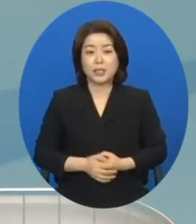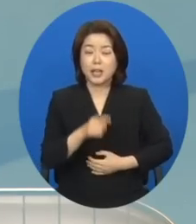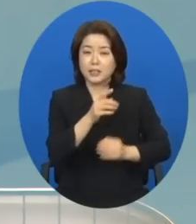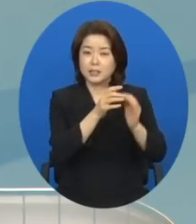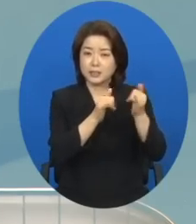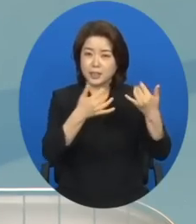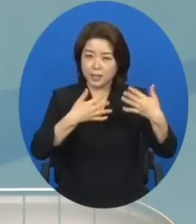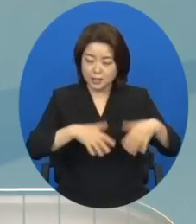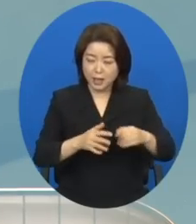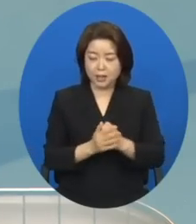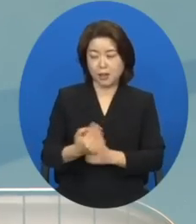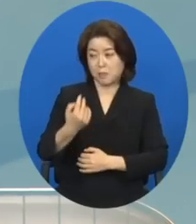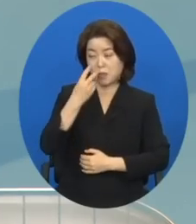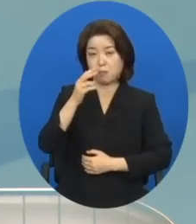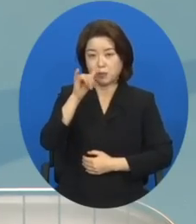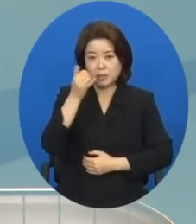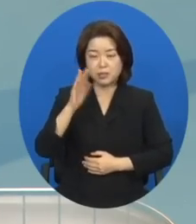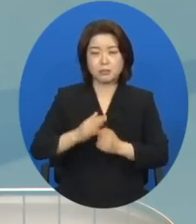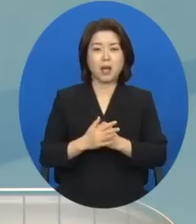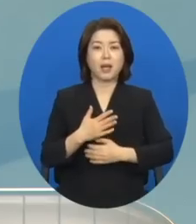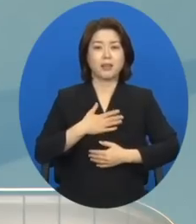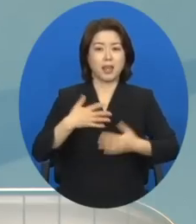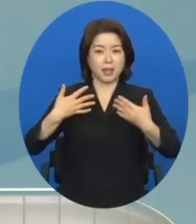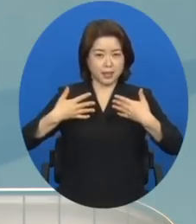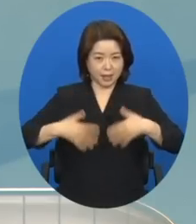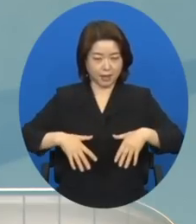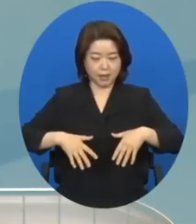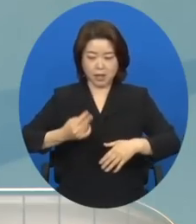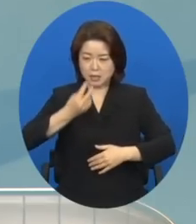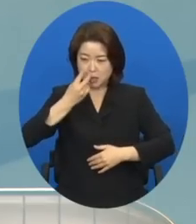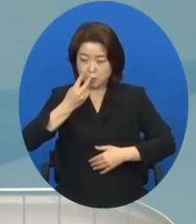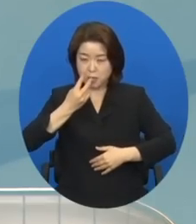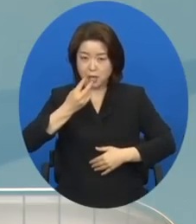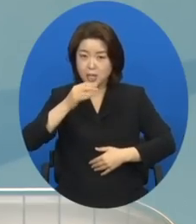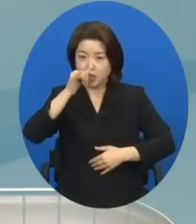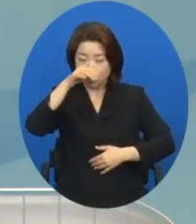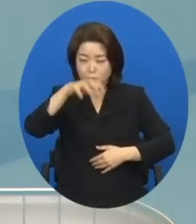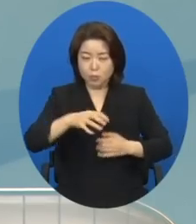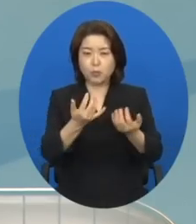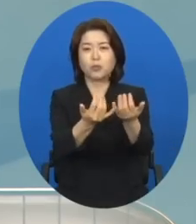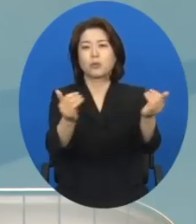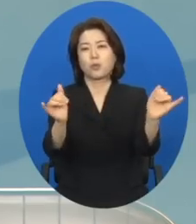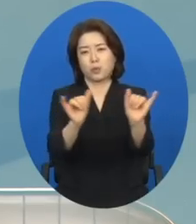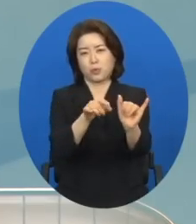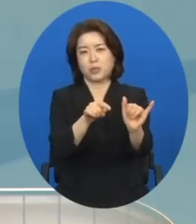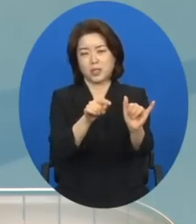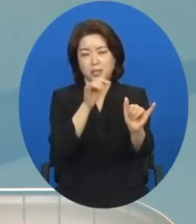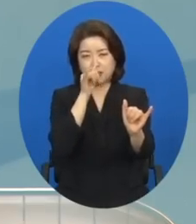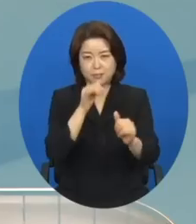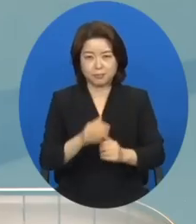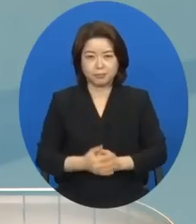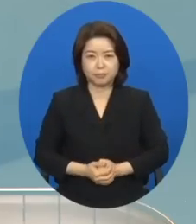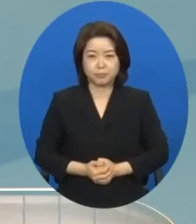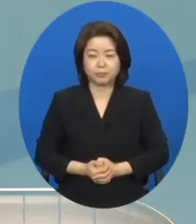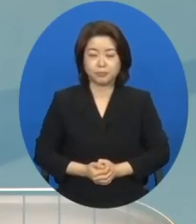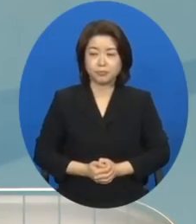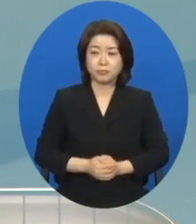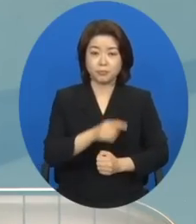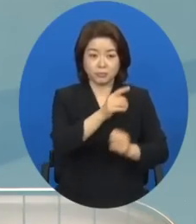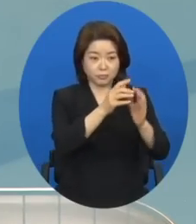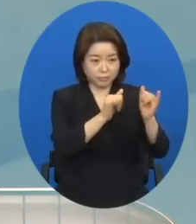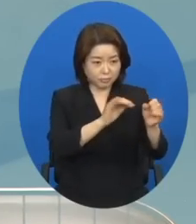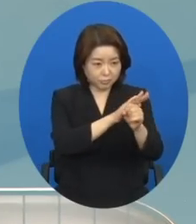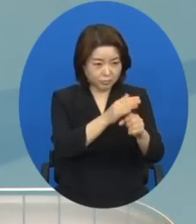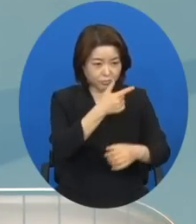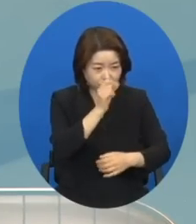약함도 냄새도 나지만 나의 약함도 나의 냄새도 나는 곳이 바로 공동체입니다. 그 사람도 사랑이 없거나 부족하지만